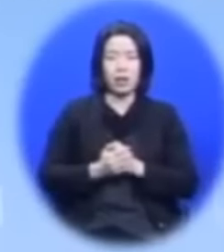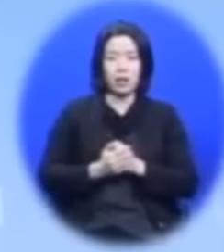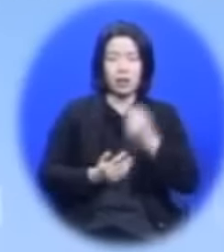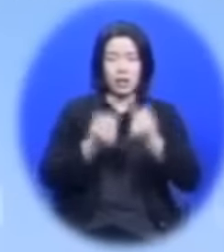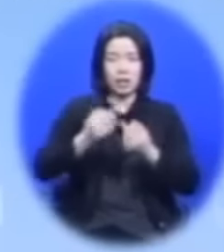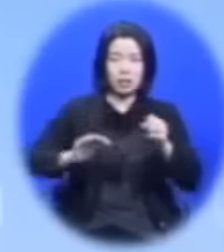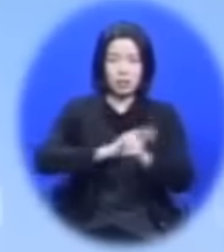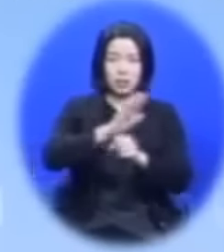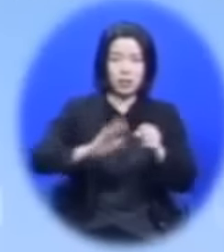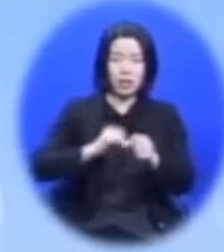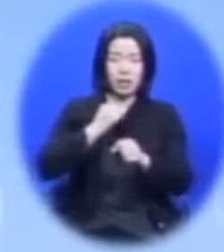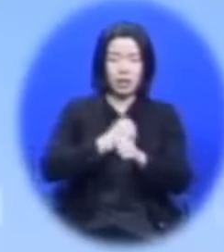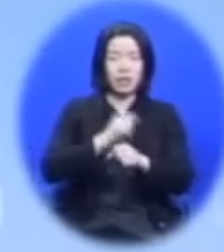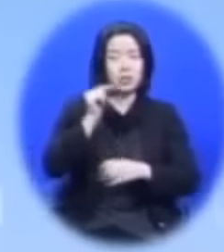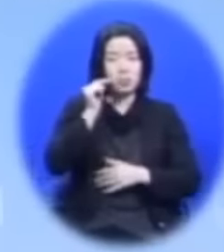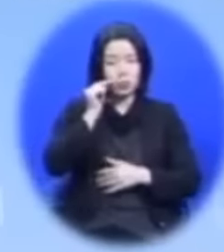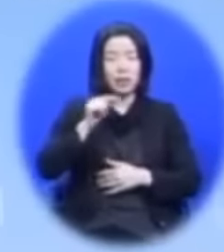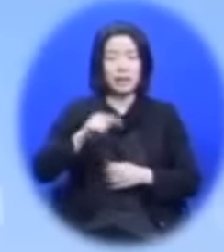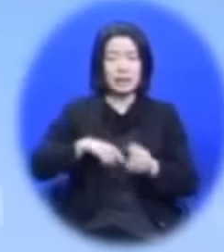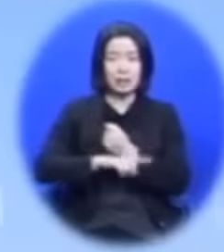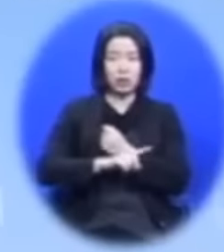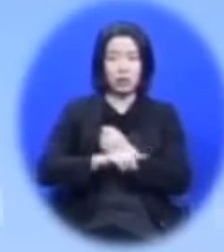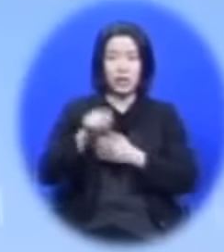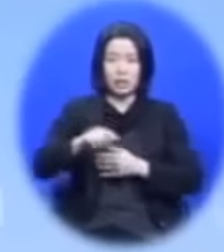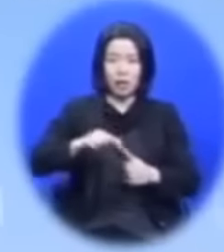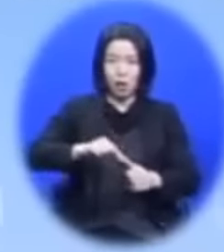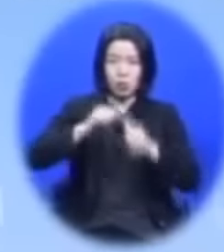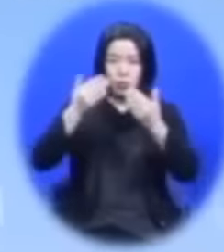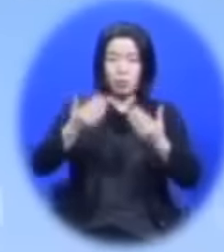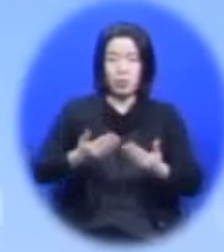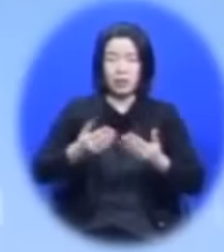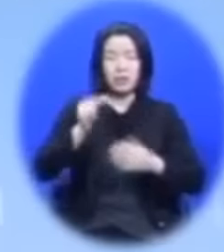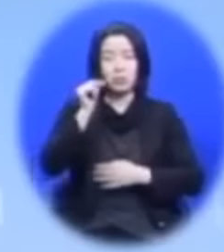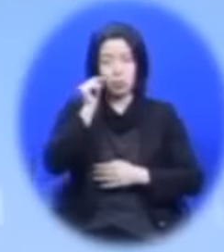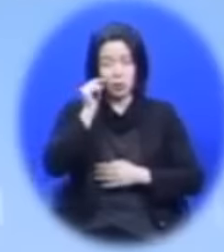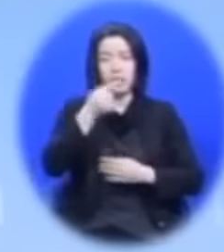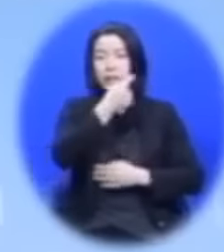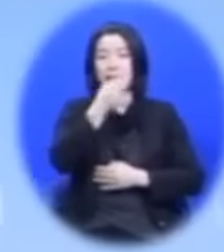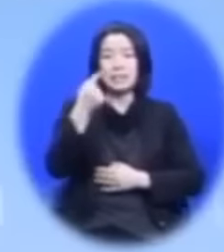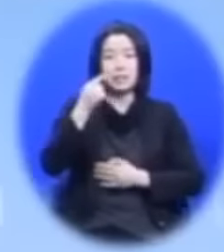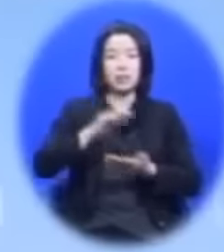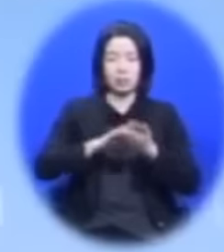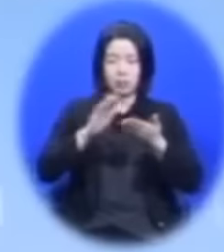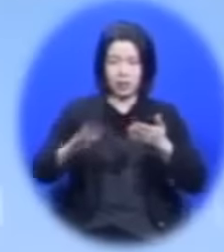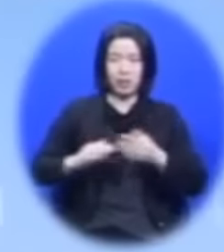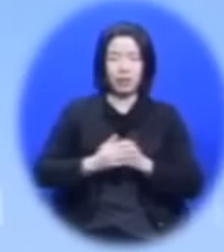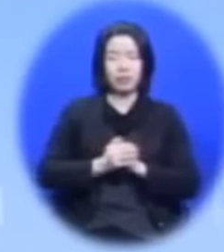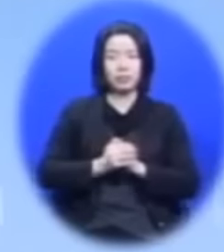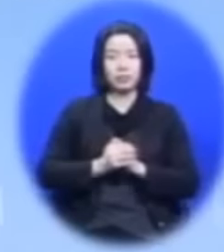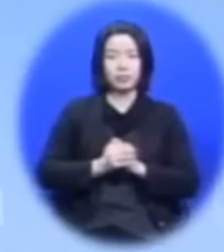형제를 사랑하지 못하는 것은 그가 구원받지 못했다는 증거입니다.